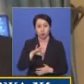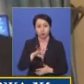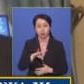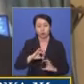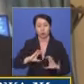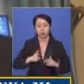к мировым лидерам о необходимости создания и поддержания дальнейшей работы ГАЛ.